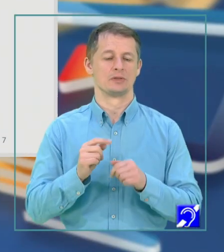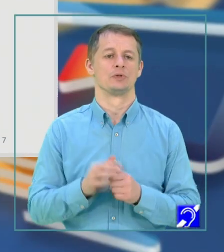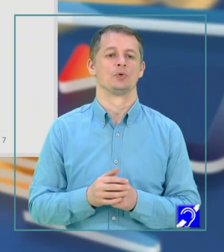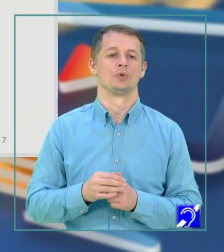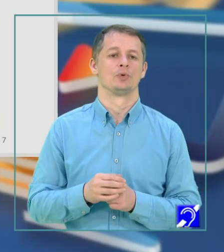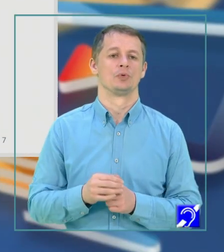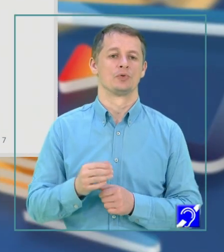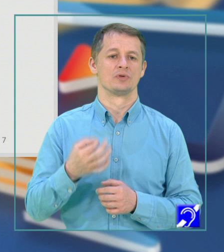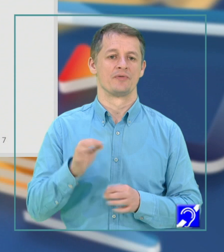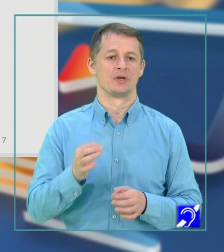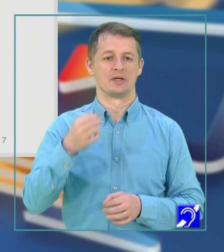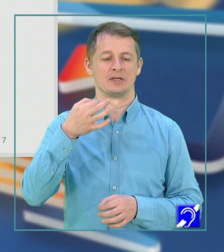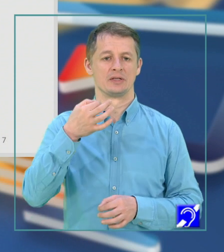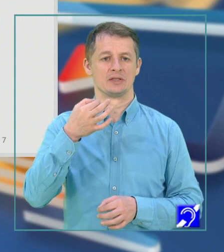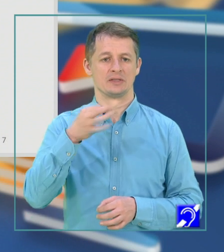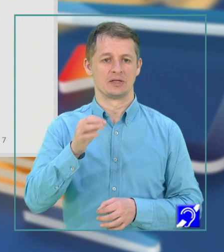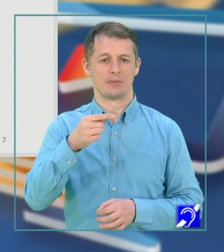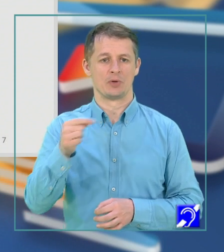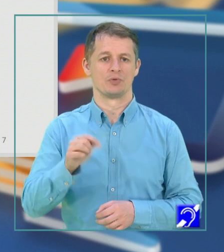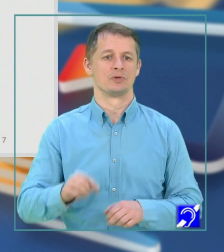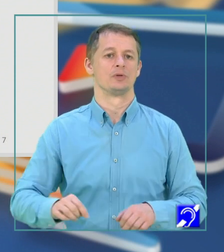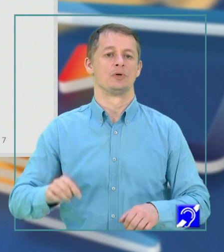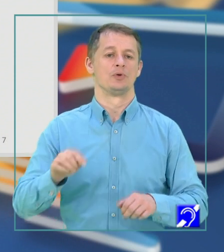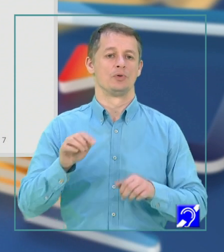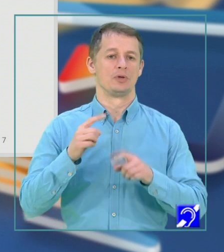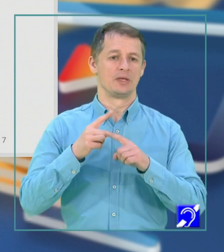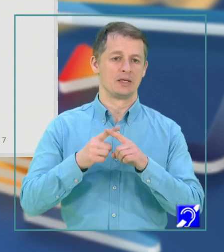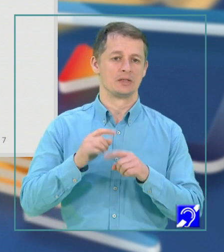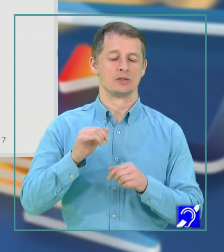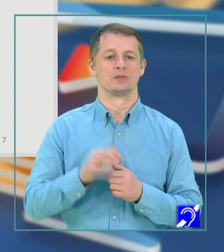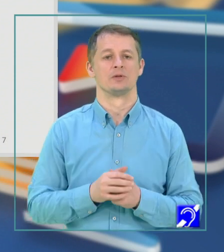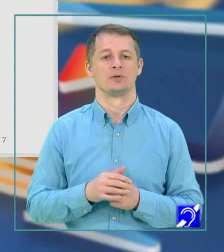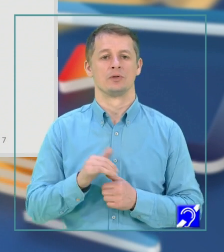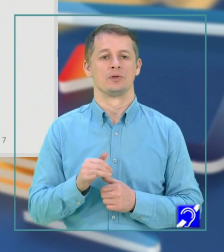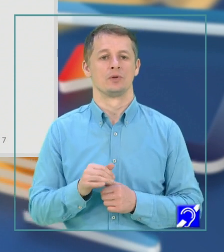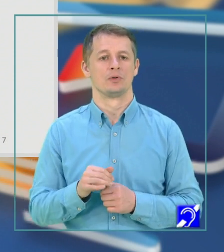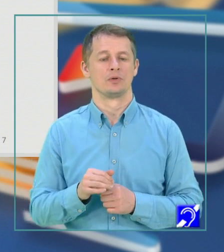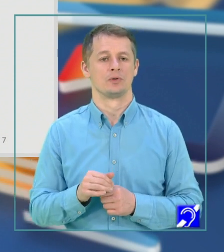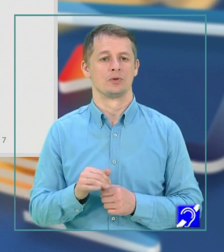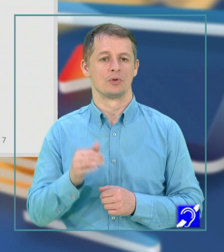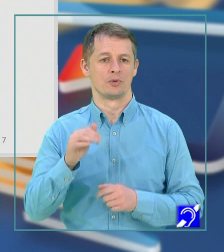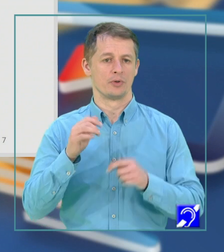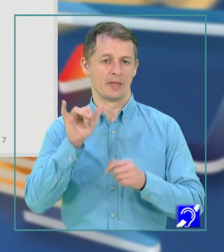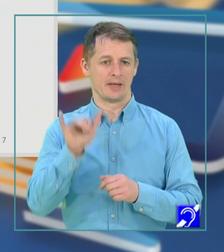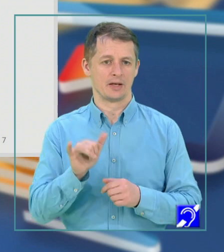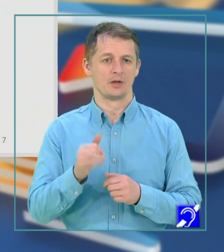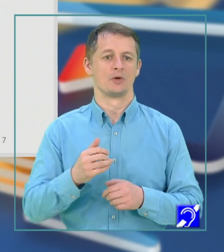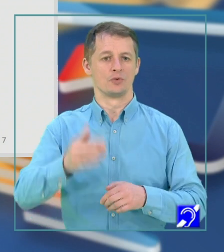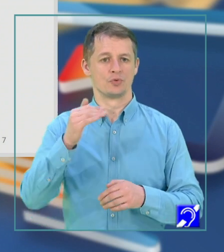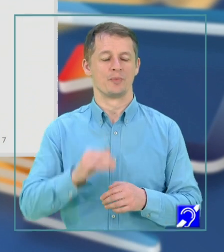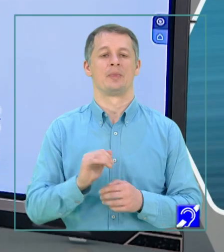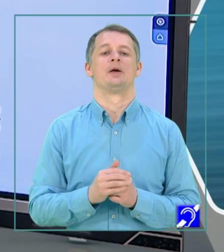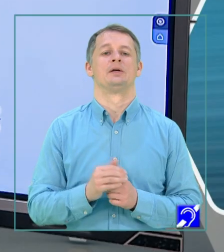10 minus x compus cu y, am înlocuit variabila funcției cu compusul nostru, supra 10 plus x compus